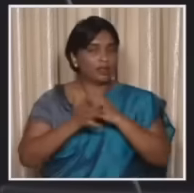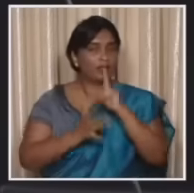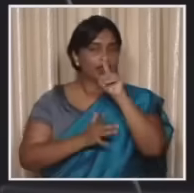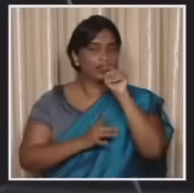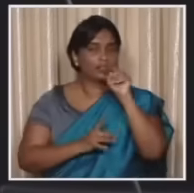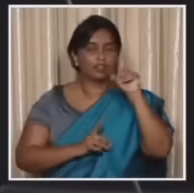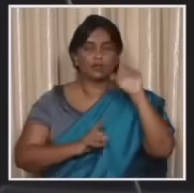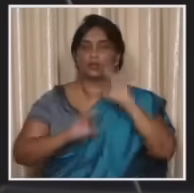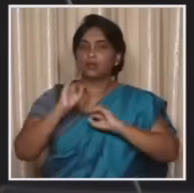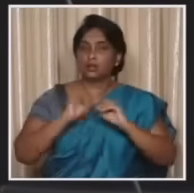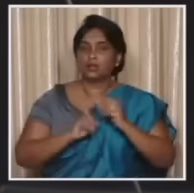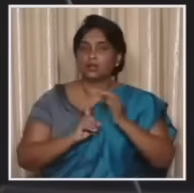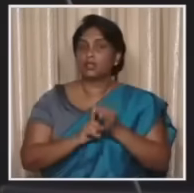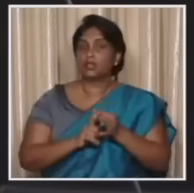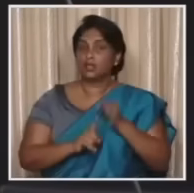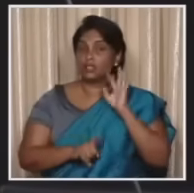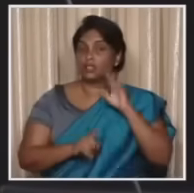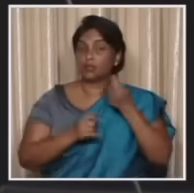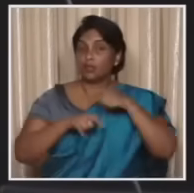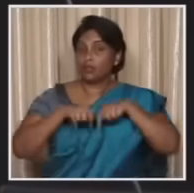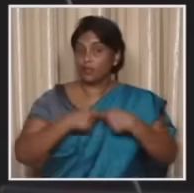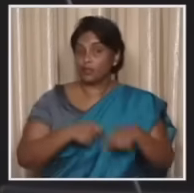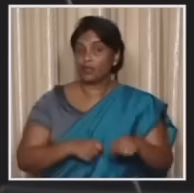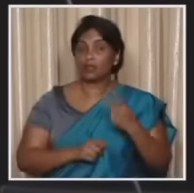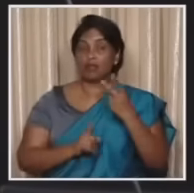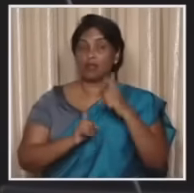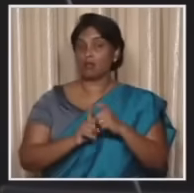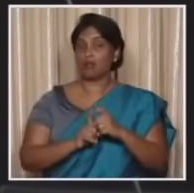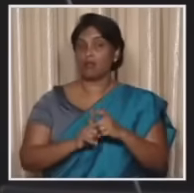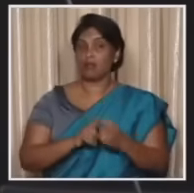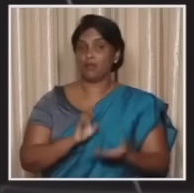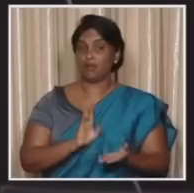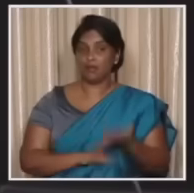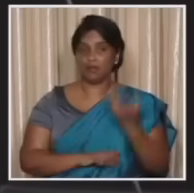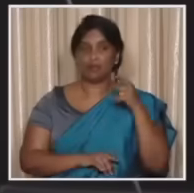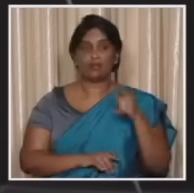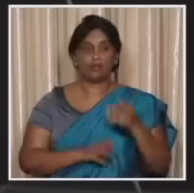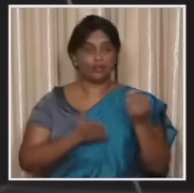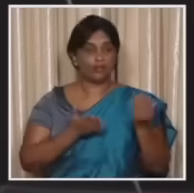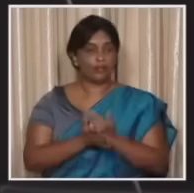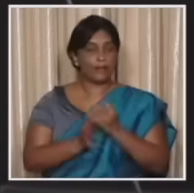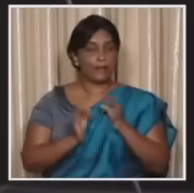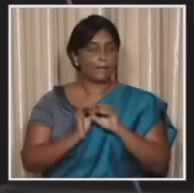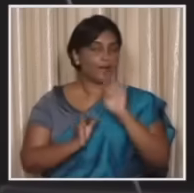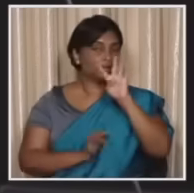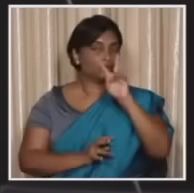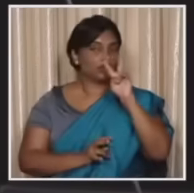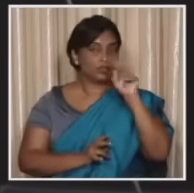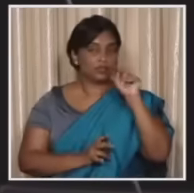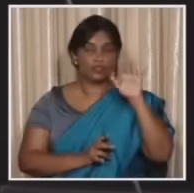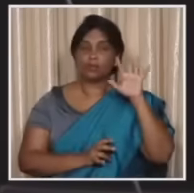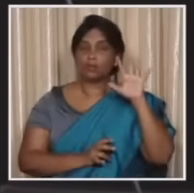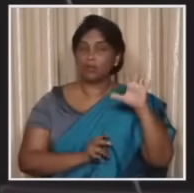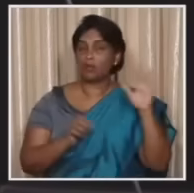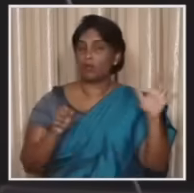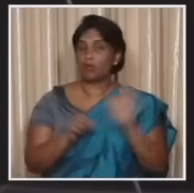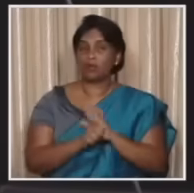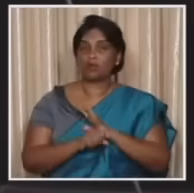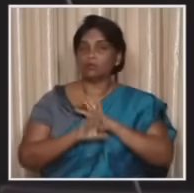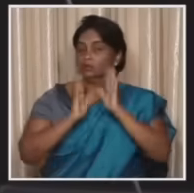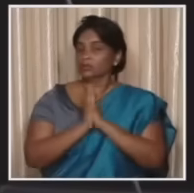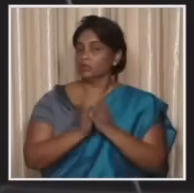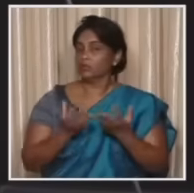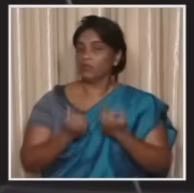101.1යි. හැබැයි ජනාධිපතිගේ වැය ශීර්ෂය දෙගුණයක් කරගෙන තියෙනවා. දැන් මේ වෙන් කරව බිලියන 42.5 සම්පූර්ණ ගණන් හම්බෙන්නේ